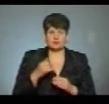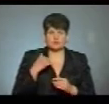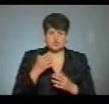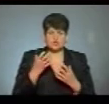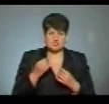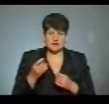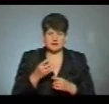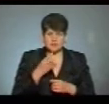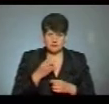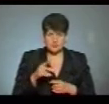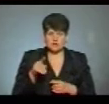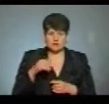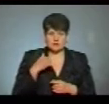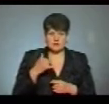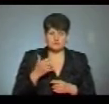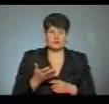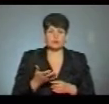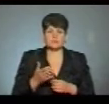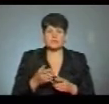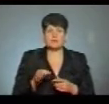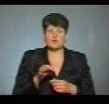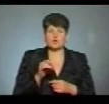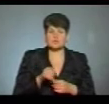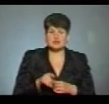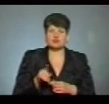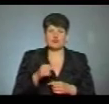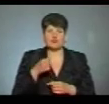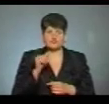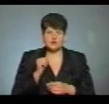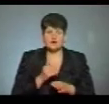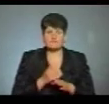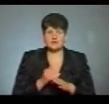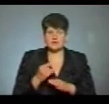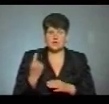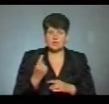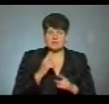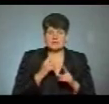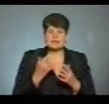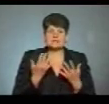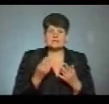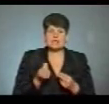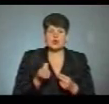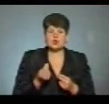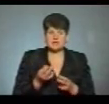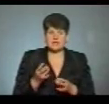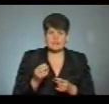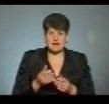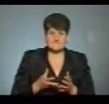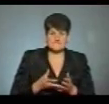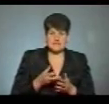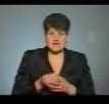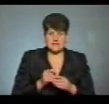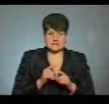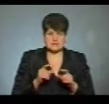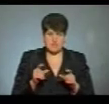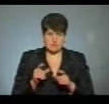бачите номер телефону в себе на екранах. Але, власне, про те, що вчора виділила обласна рада, скільки грошей на фінансування